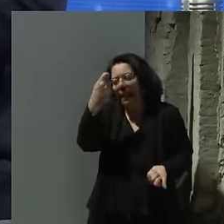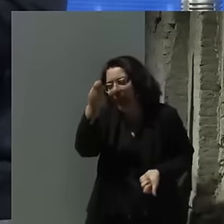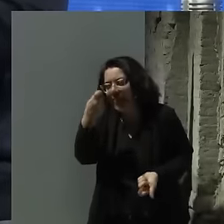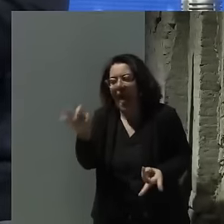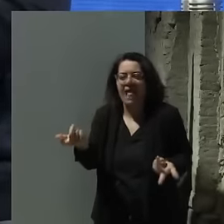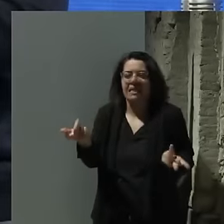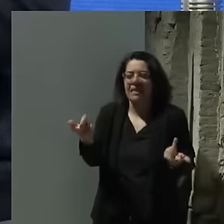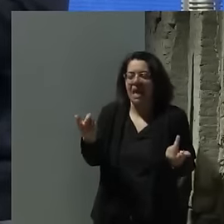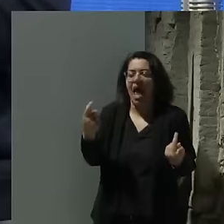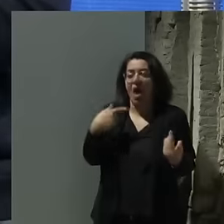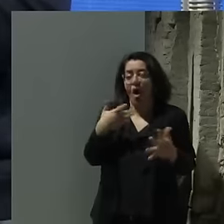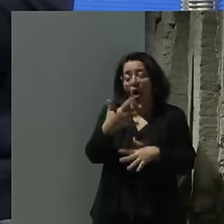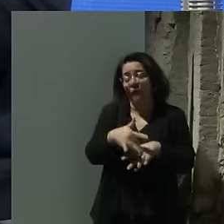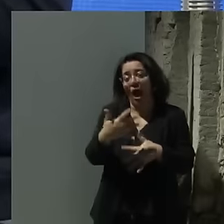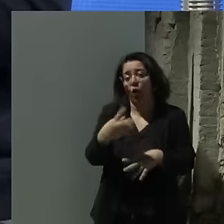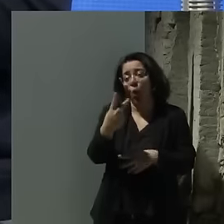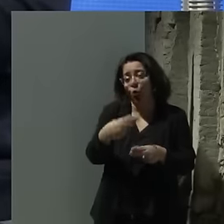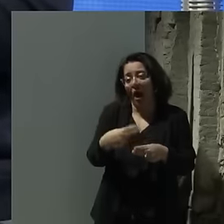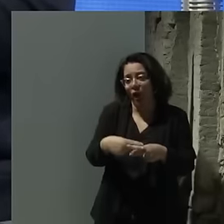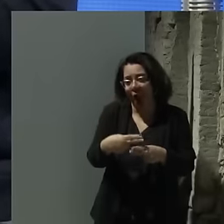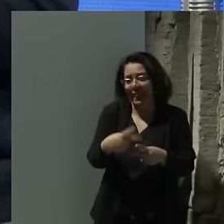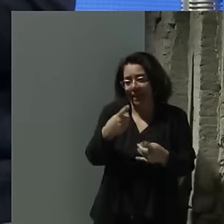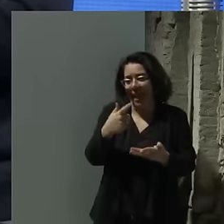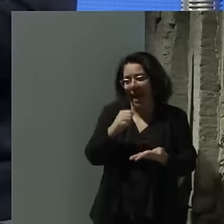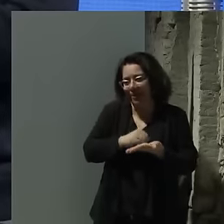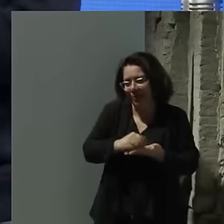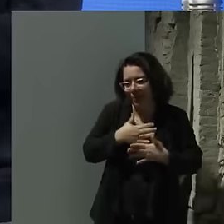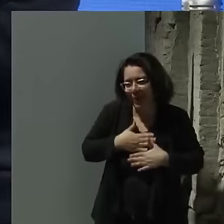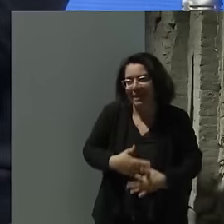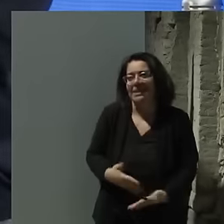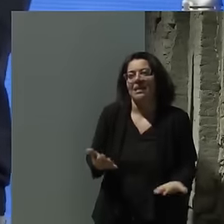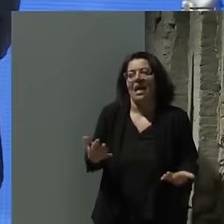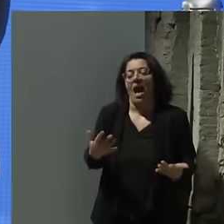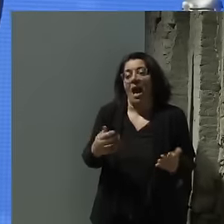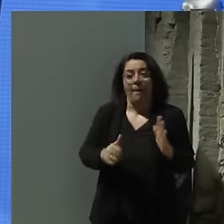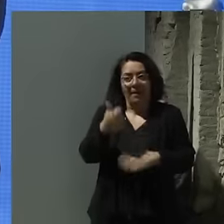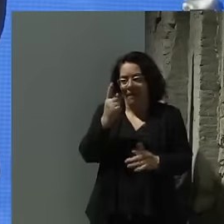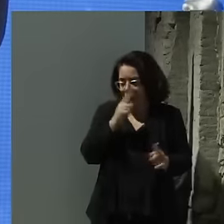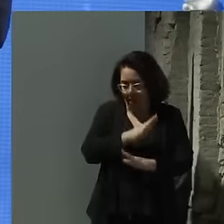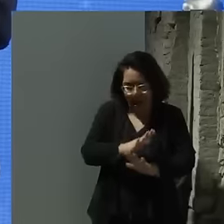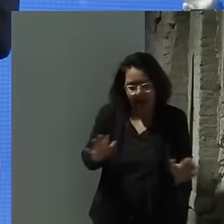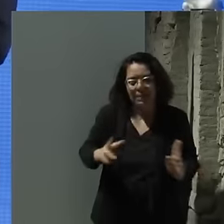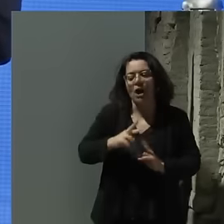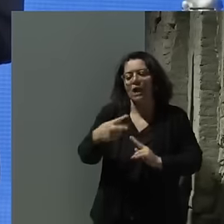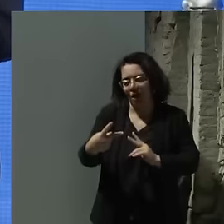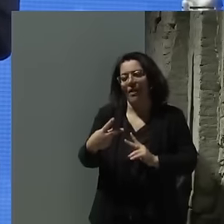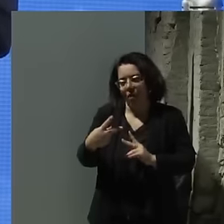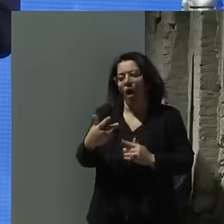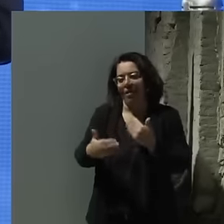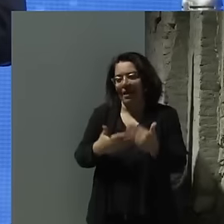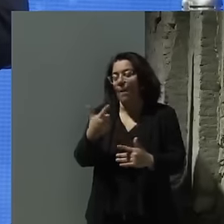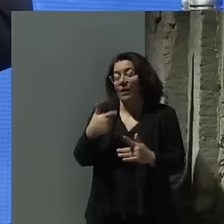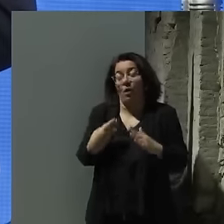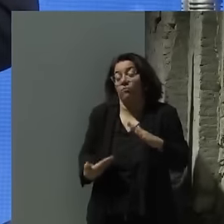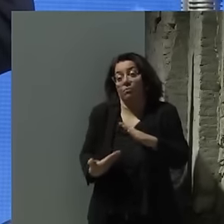fatto 2 disintossicazioni, la prima è andata ovviamente male e la seconda è andata bene perché ero arrivato al limite. Io volevo